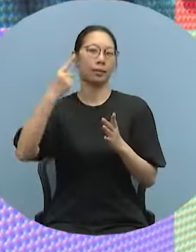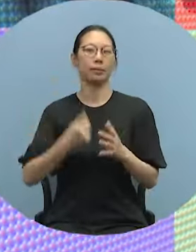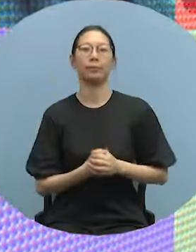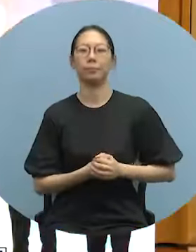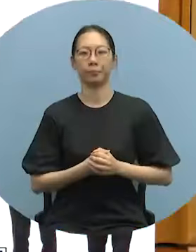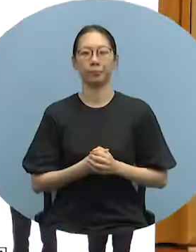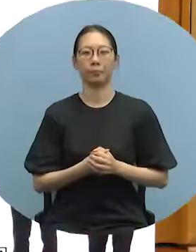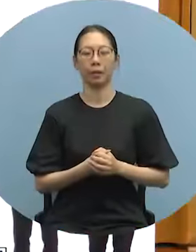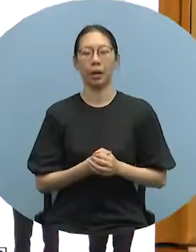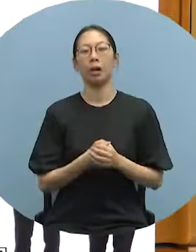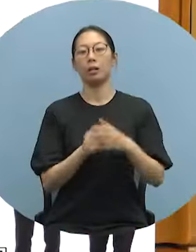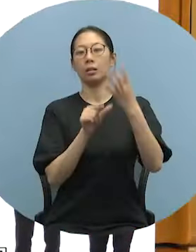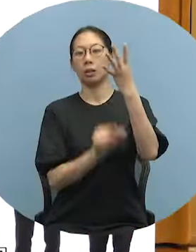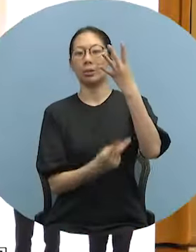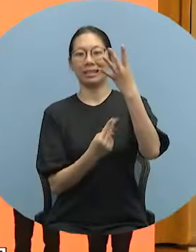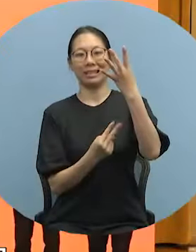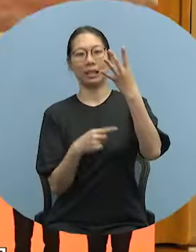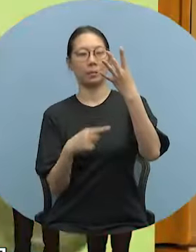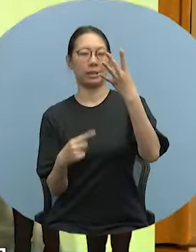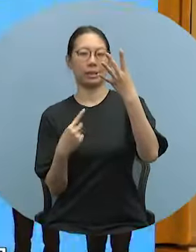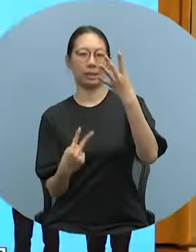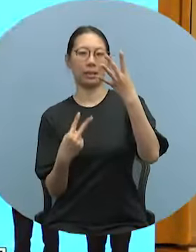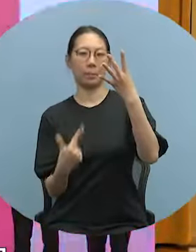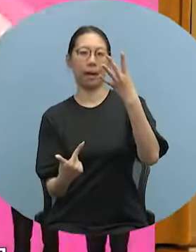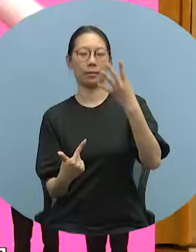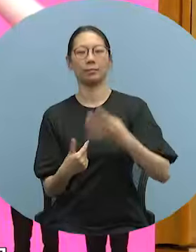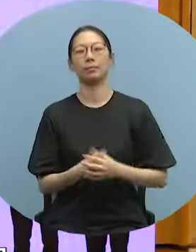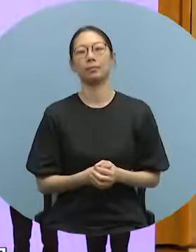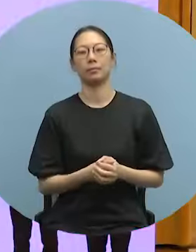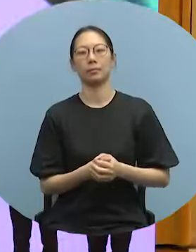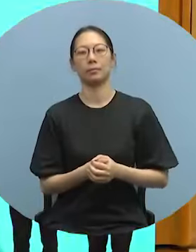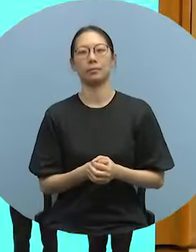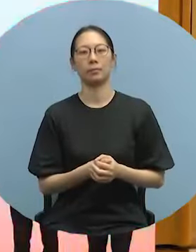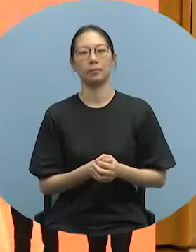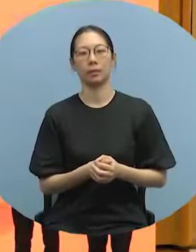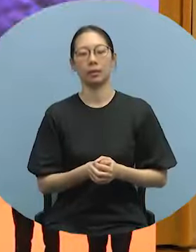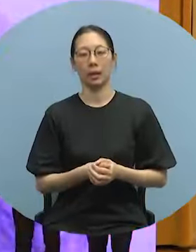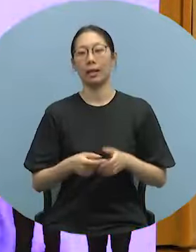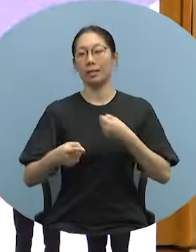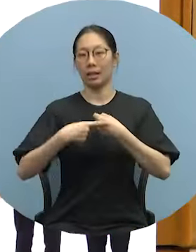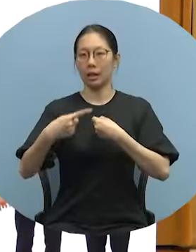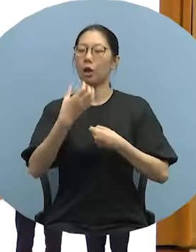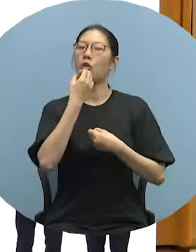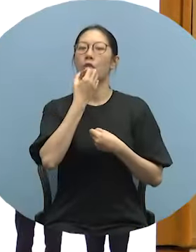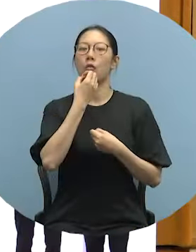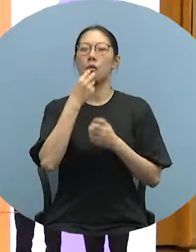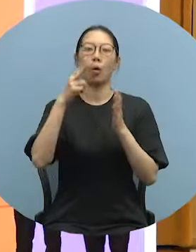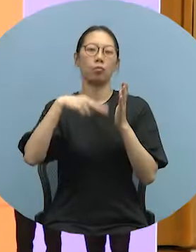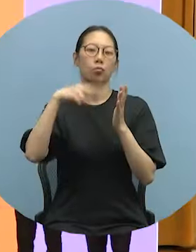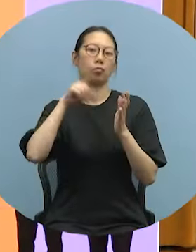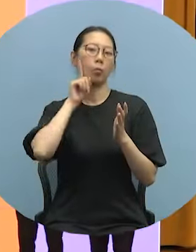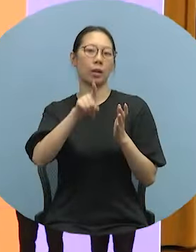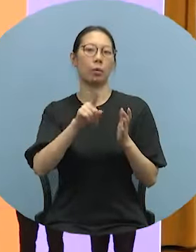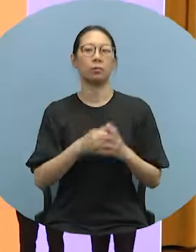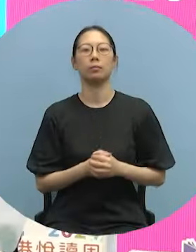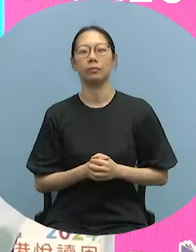日。咁咧，我哋更加會喺4月20號至到28號咧，係舉行第一屆香港